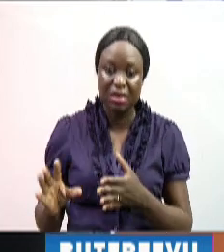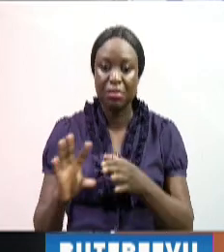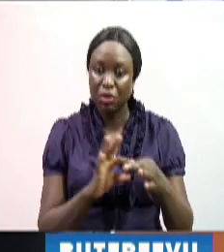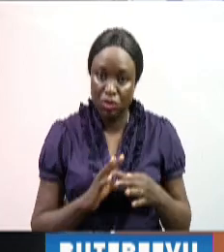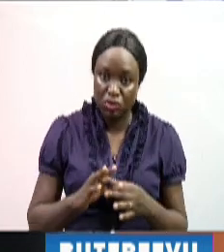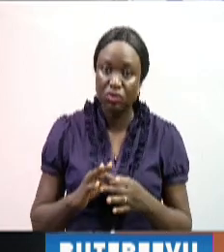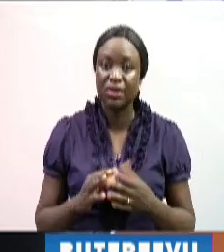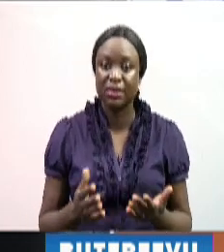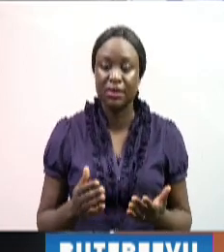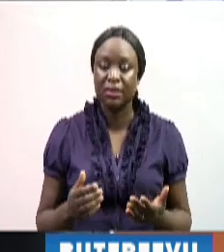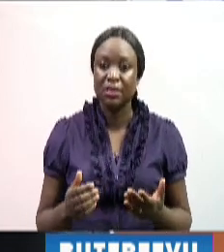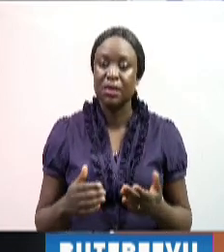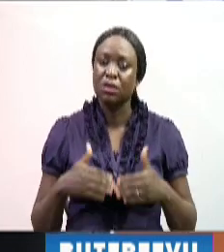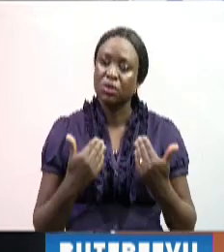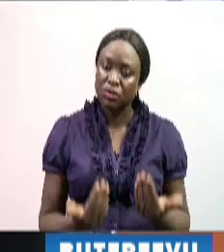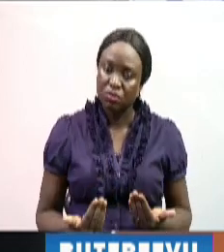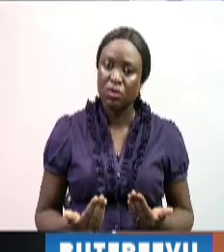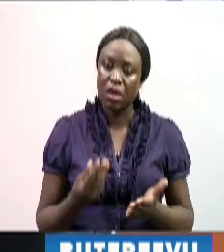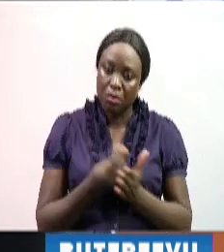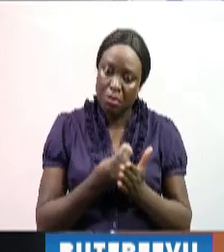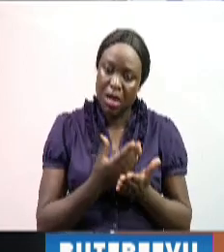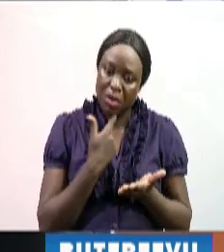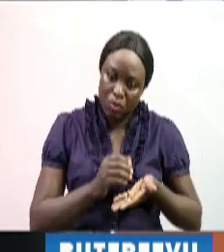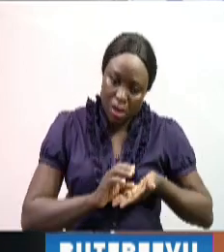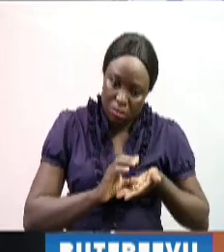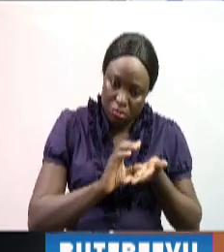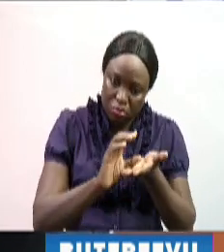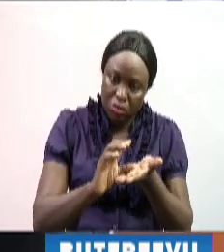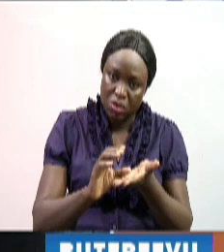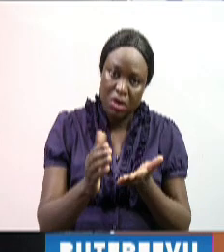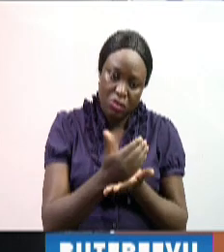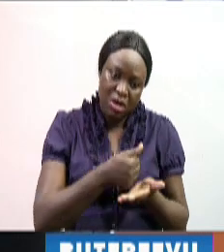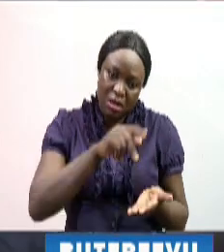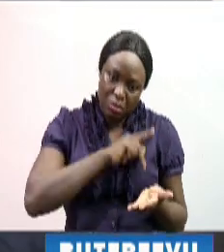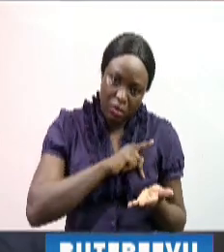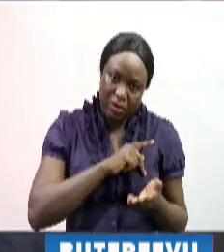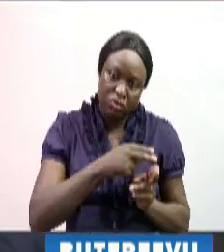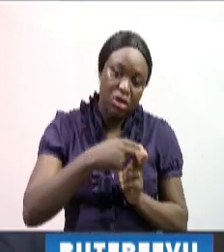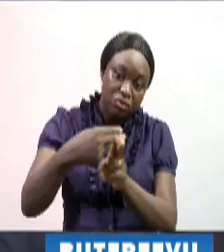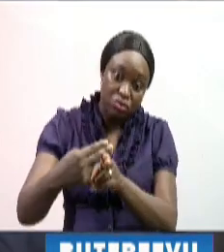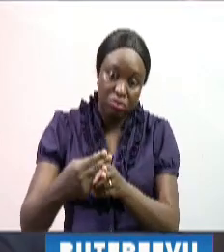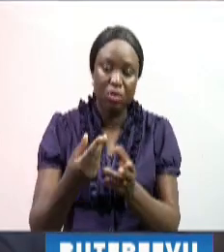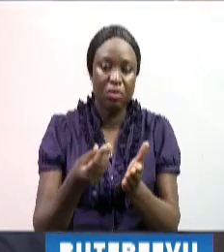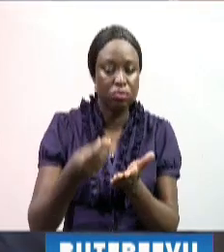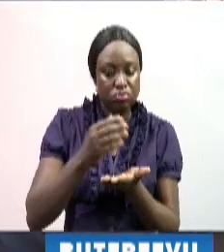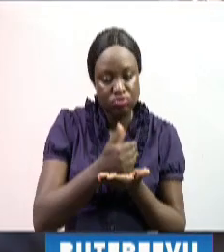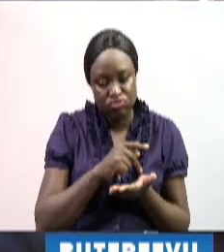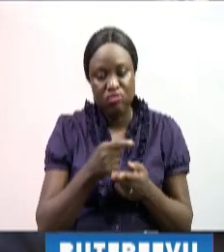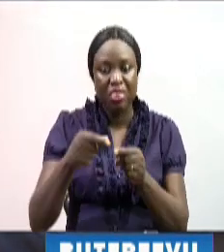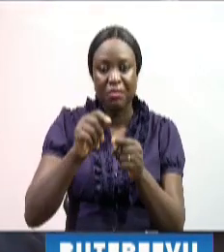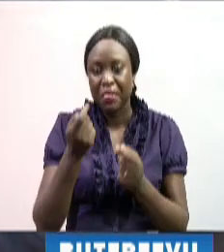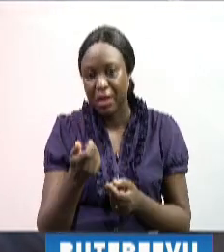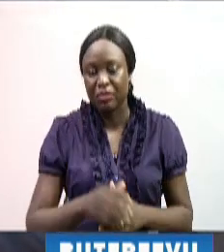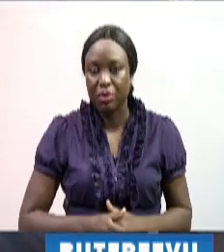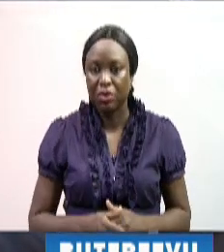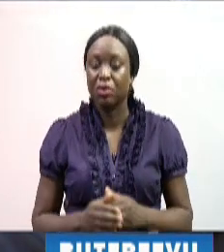maaso. Twagala okubawa ensimbi ku magoba masaamusaamu CBS Pewosa wetogerere yambi abantu